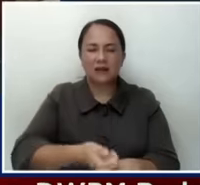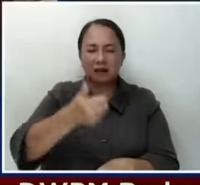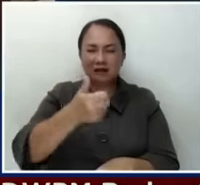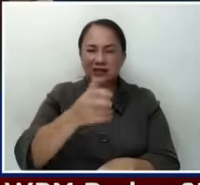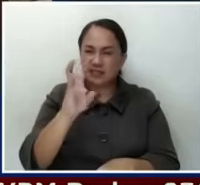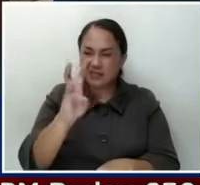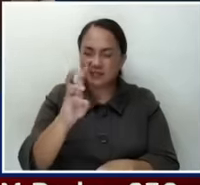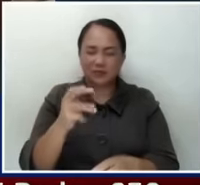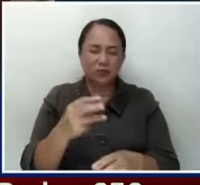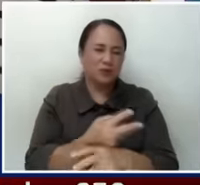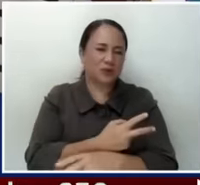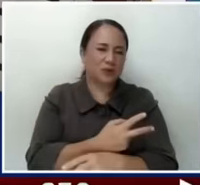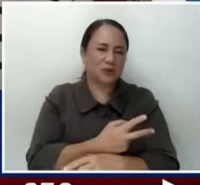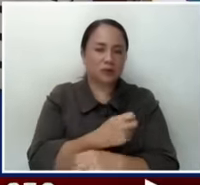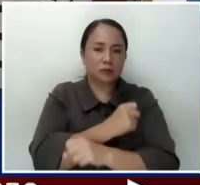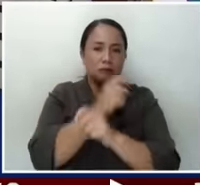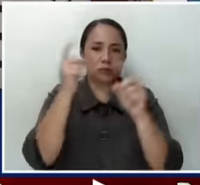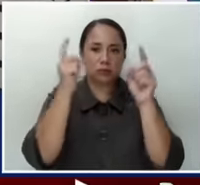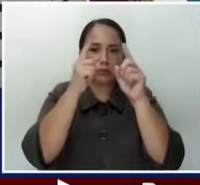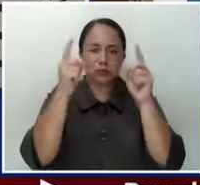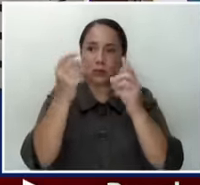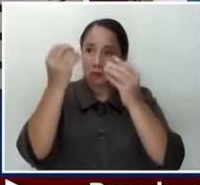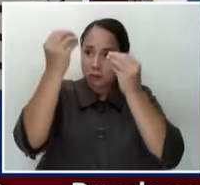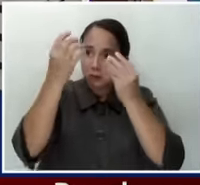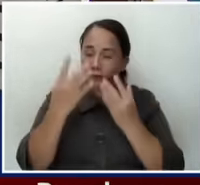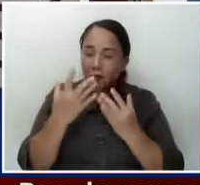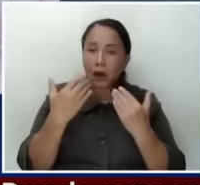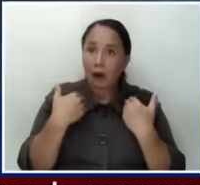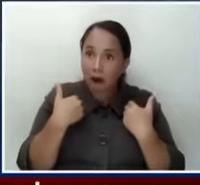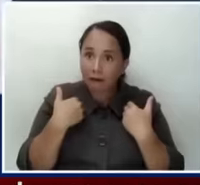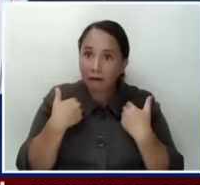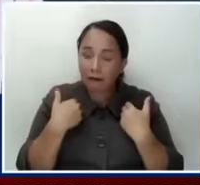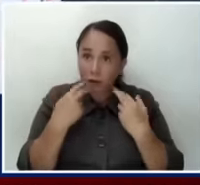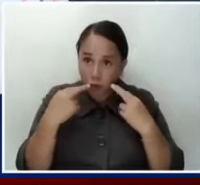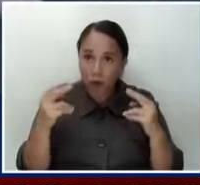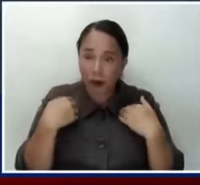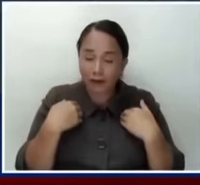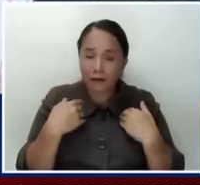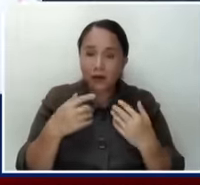Kaya laking gulat niya na lang nang mabalita ang may nananalo umano ng